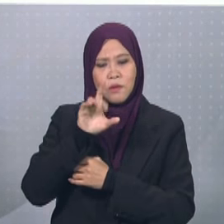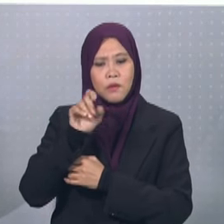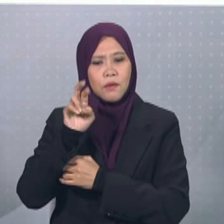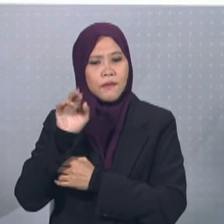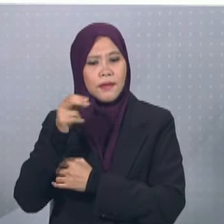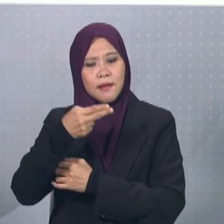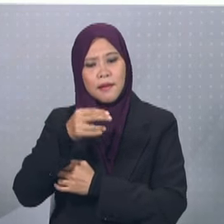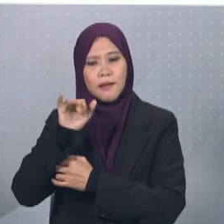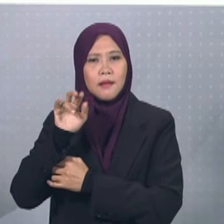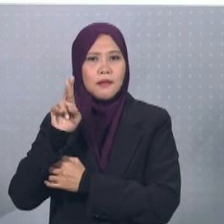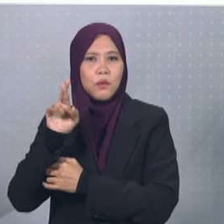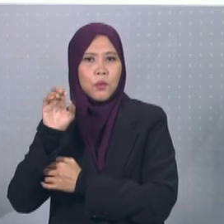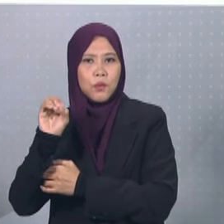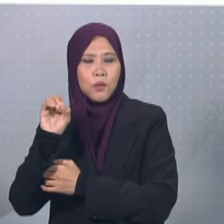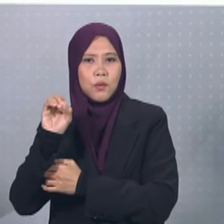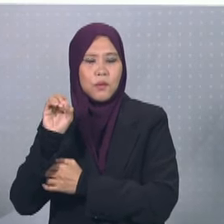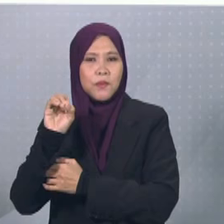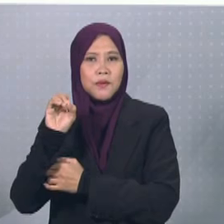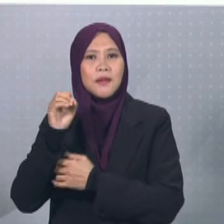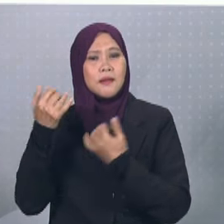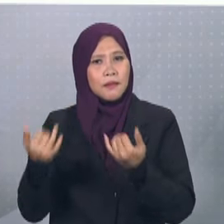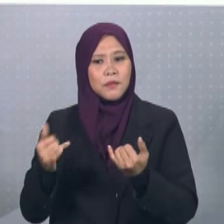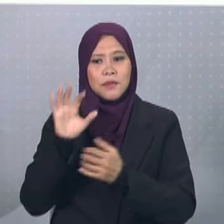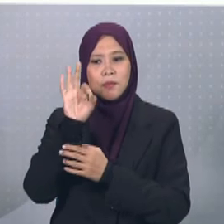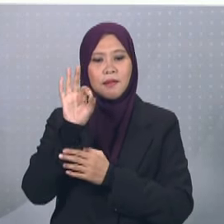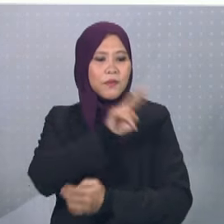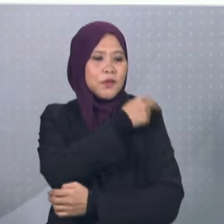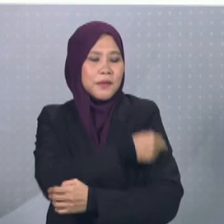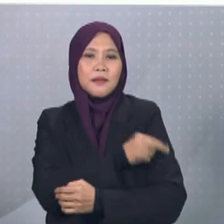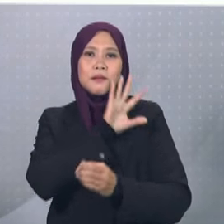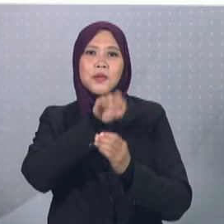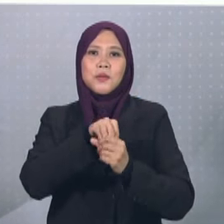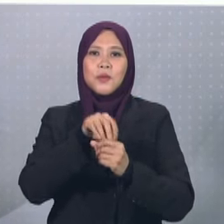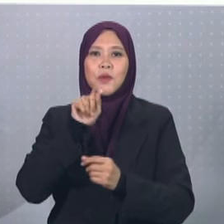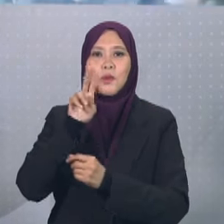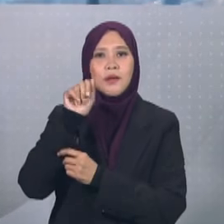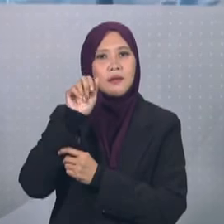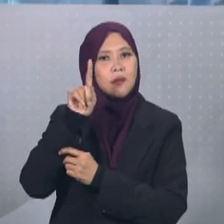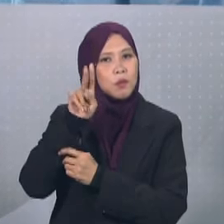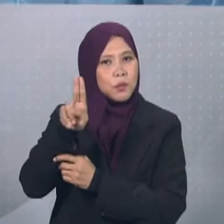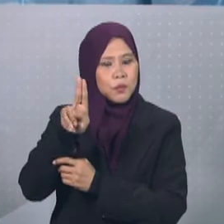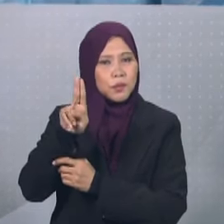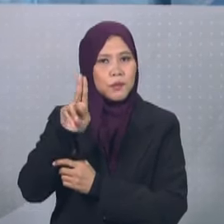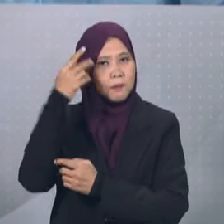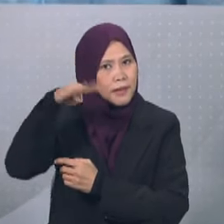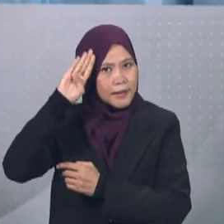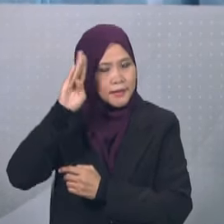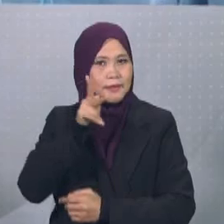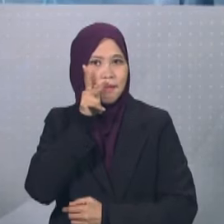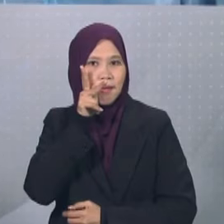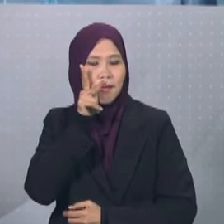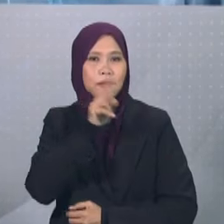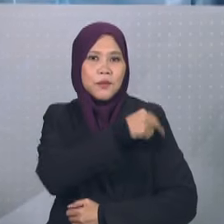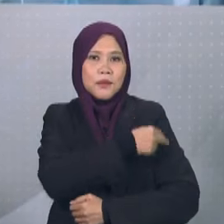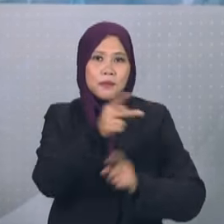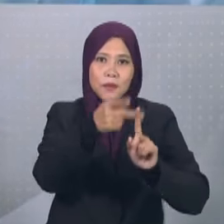juga hydrochloroquine. 9 hospital akan terlibat termasuk Hospital Tuanku Fauziah Perlis, Hospital Sultanah Bahiyah Kedah,